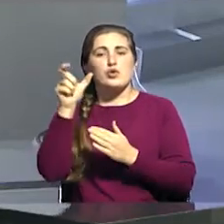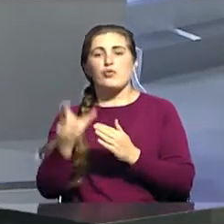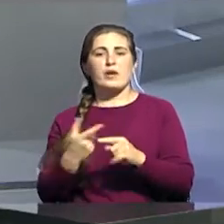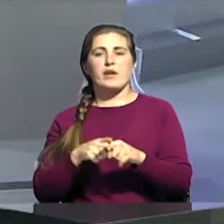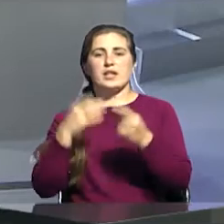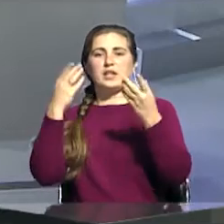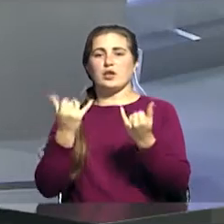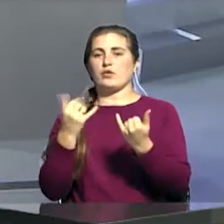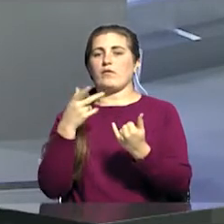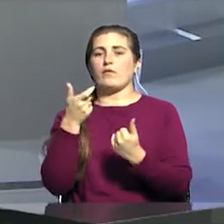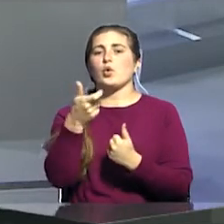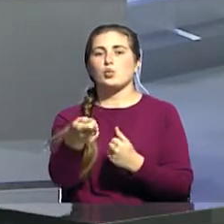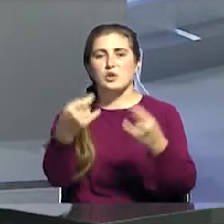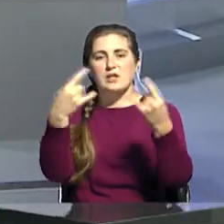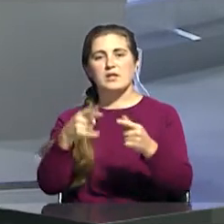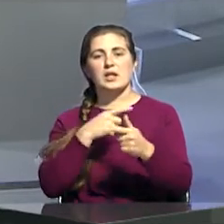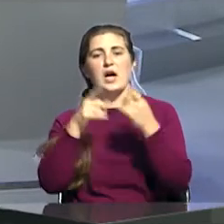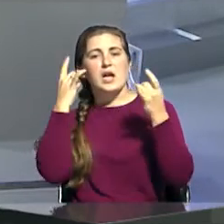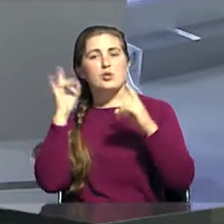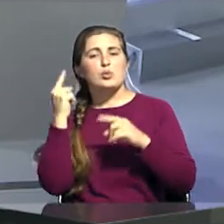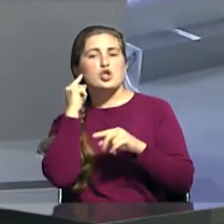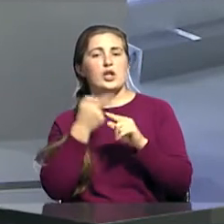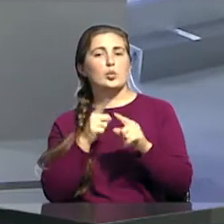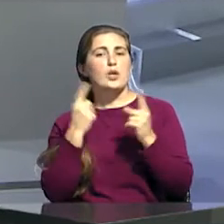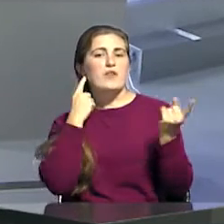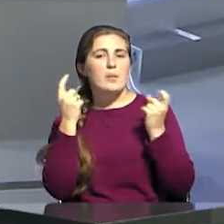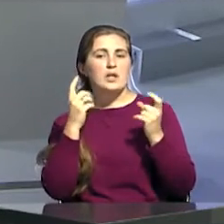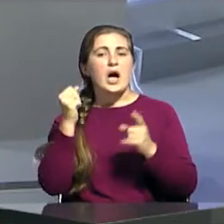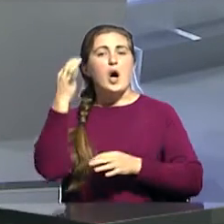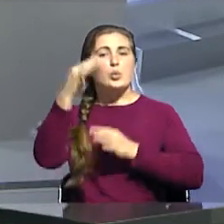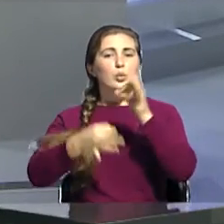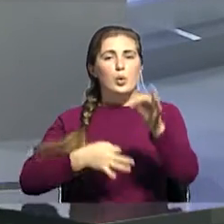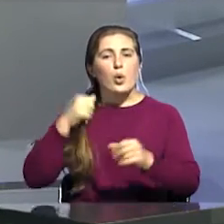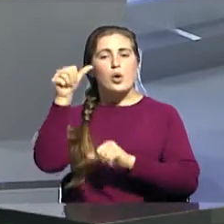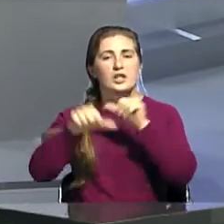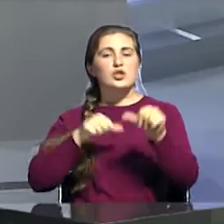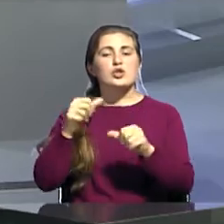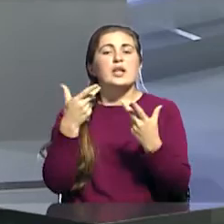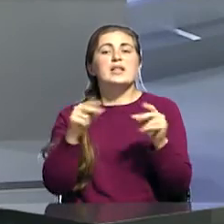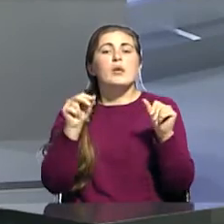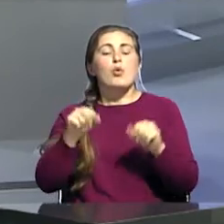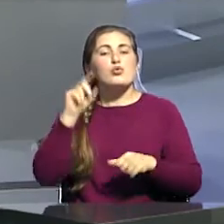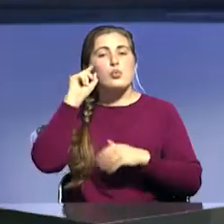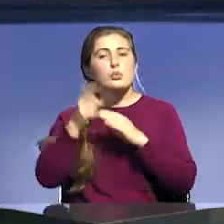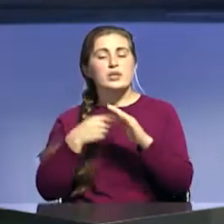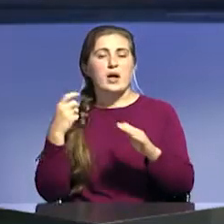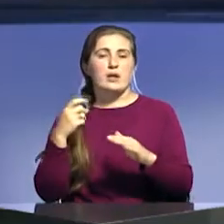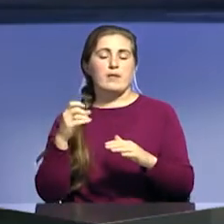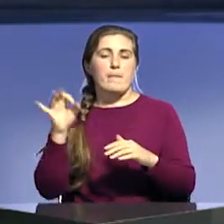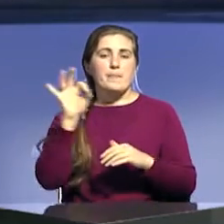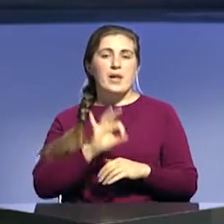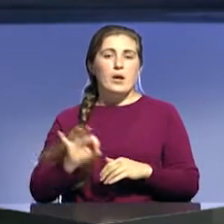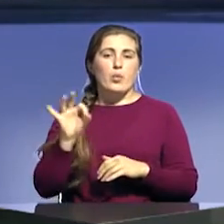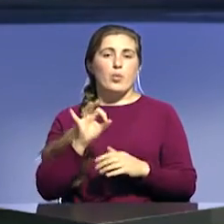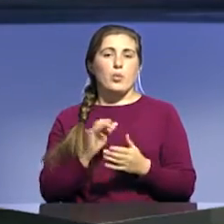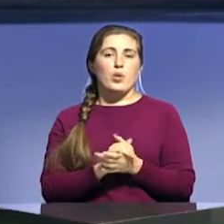день включит телевизор или радио для того, чтобы услышать эту информацию. Круглогодично, вот где можно узнать об,